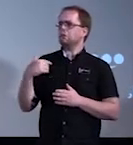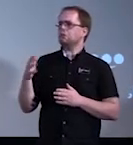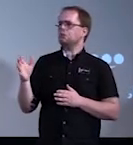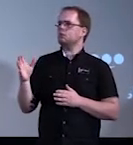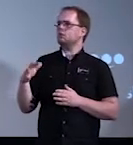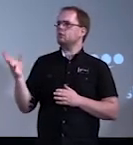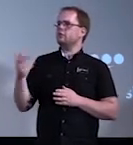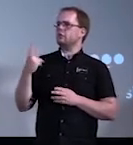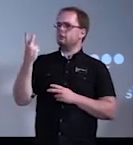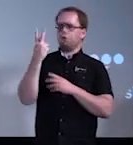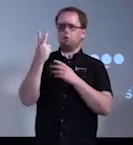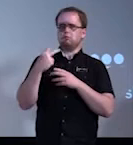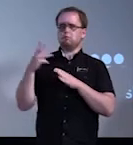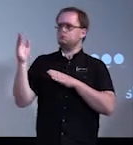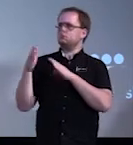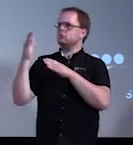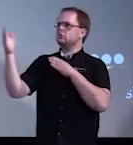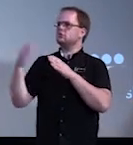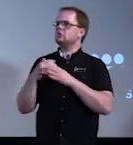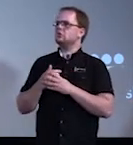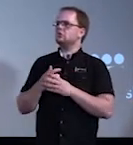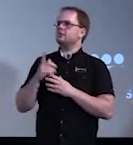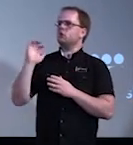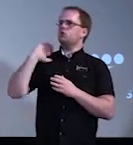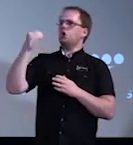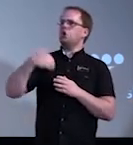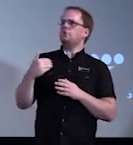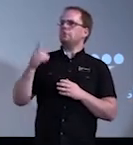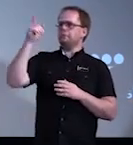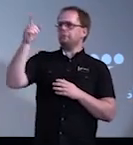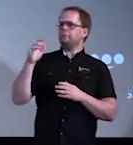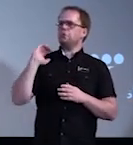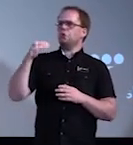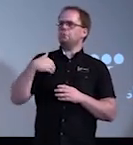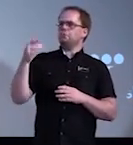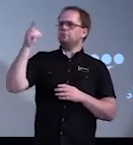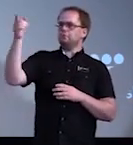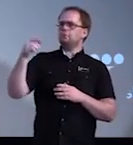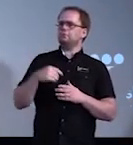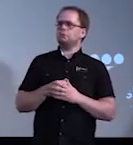Stenlinjen. Jaha, oj, det var, där uppe. Det var damen där uppe och sen är det din tur. Du får vara sist. Ja?